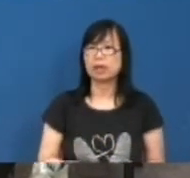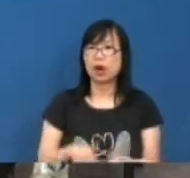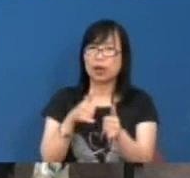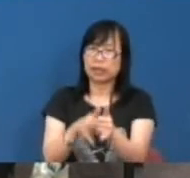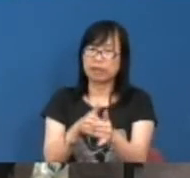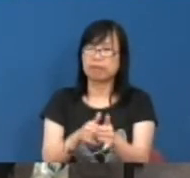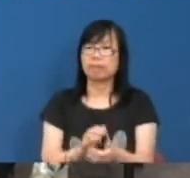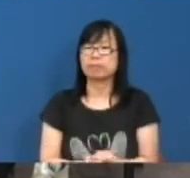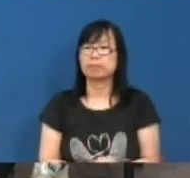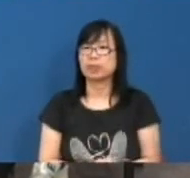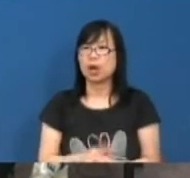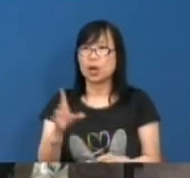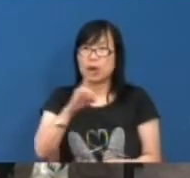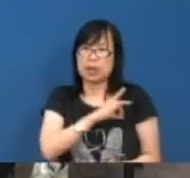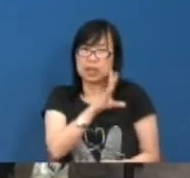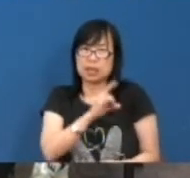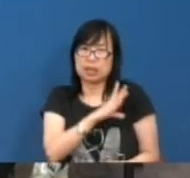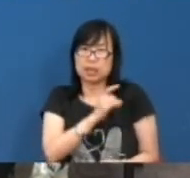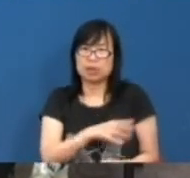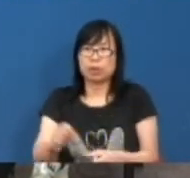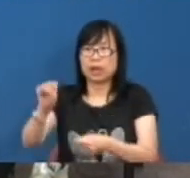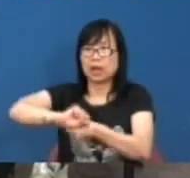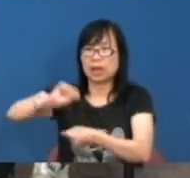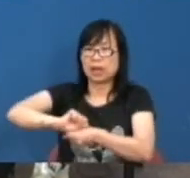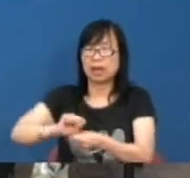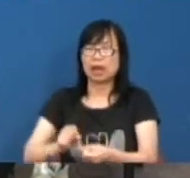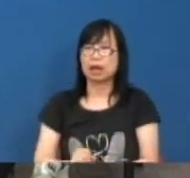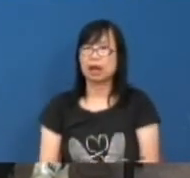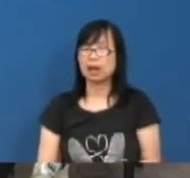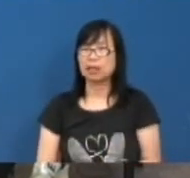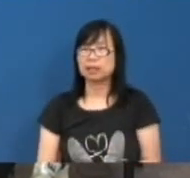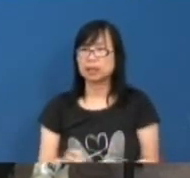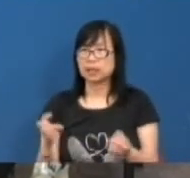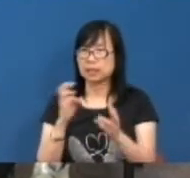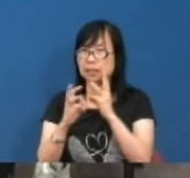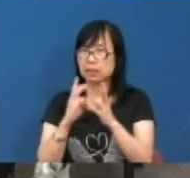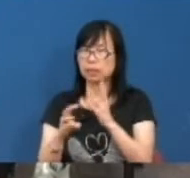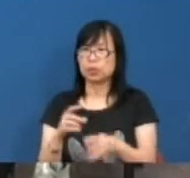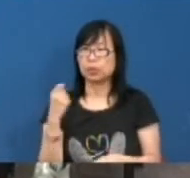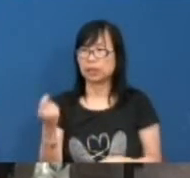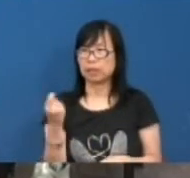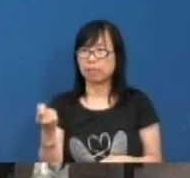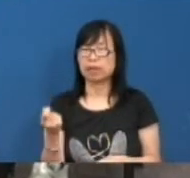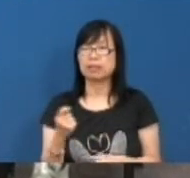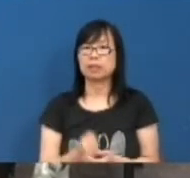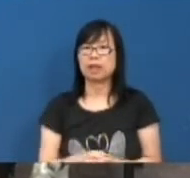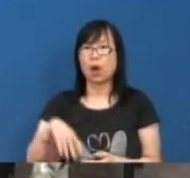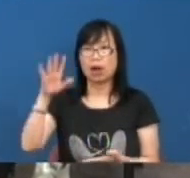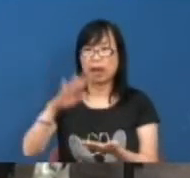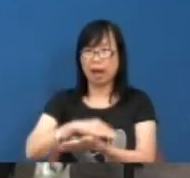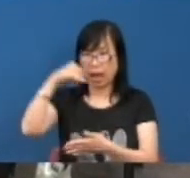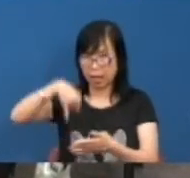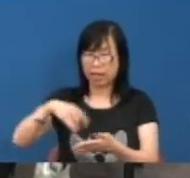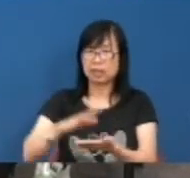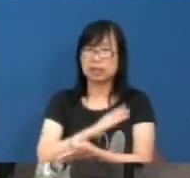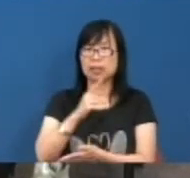人咧，因為其實佢可以自動去 upgrade 嘅，佢裏邊嗰個銀行嗰個資料，同埋咧亦都簡化咗程序，同埋下一年如果你